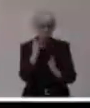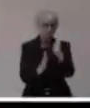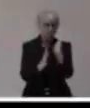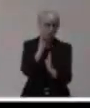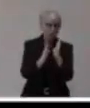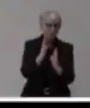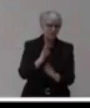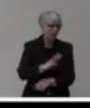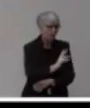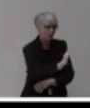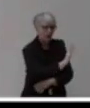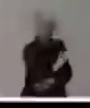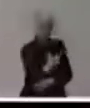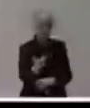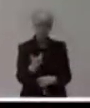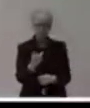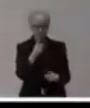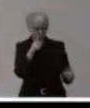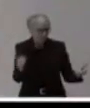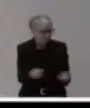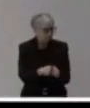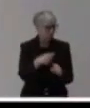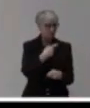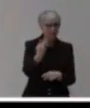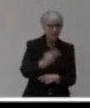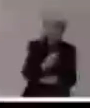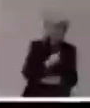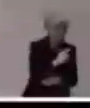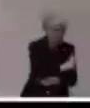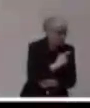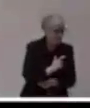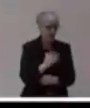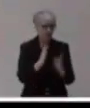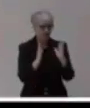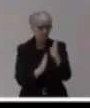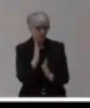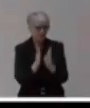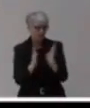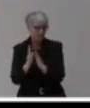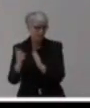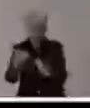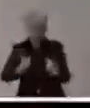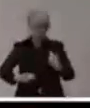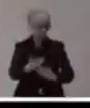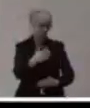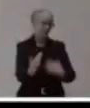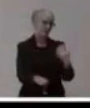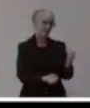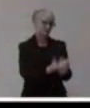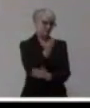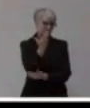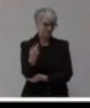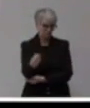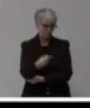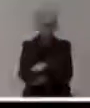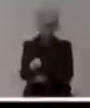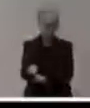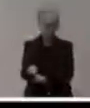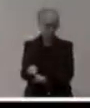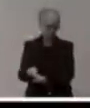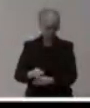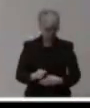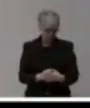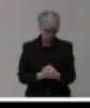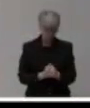con altre realtà, con realtà simili e vedremo con organizzazioni partner a noi e con realtà significative del